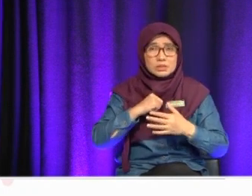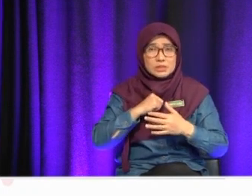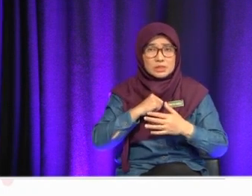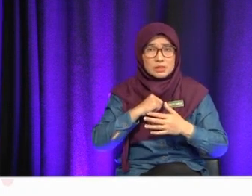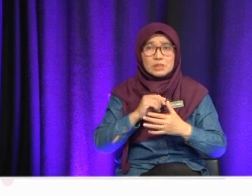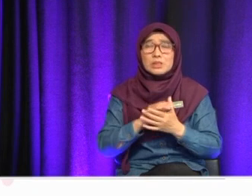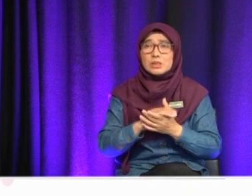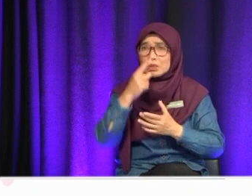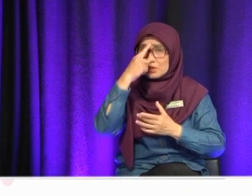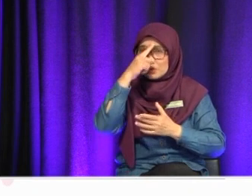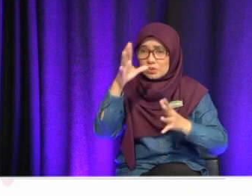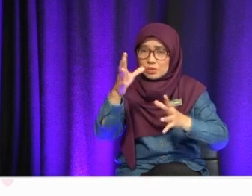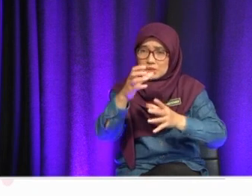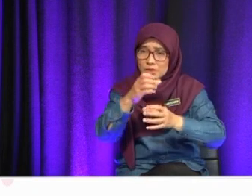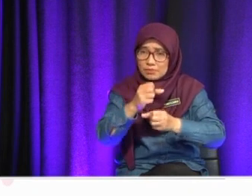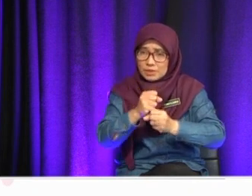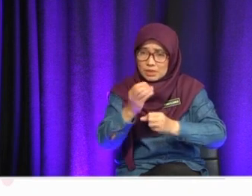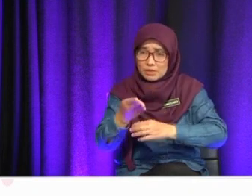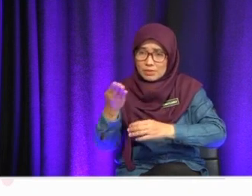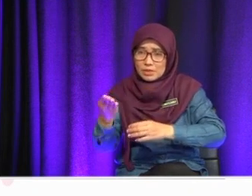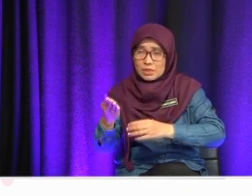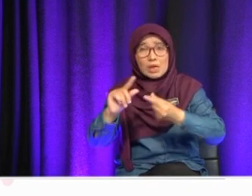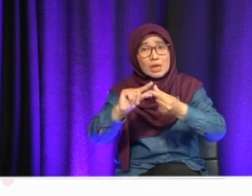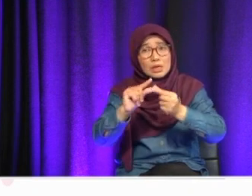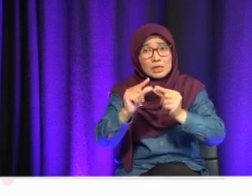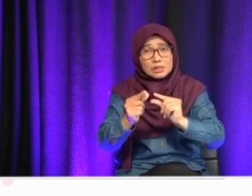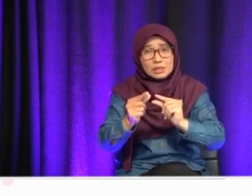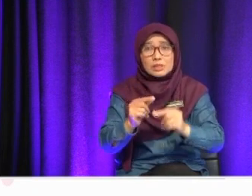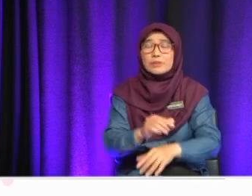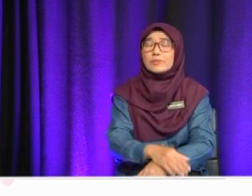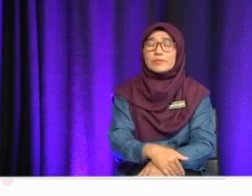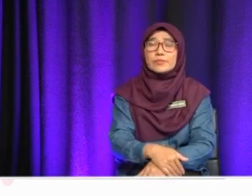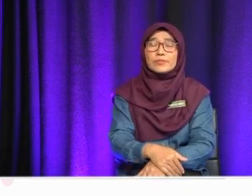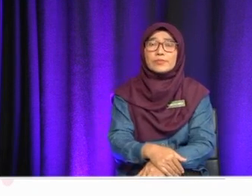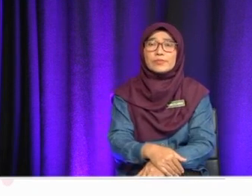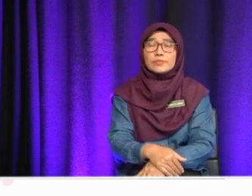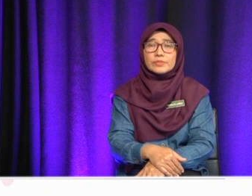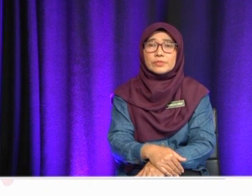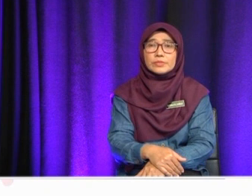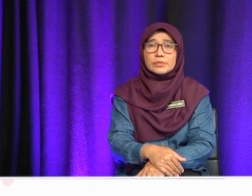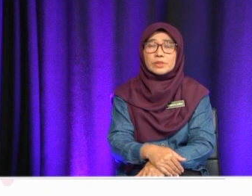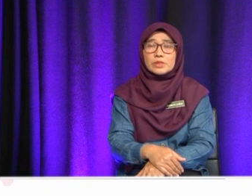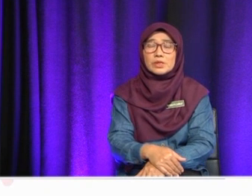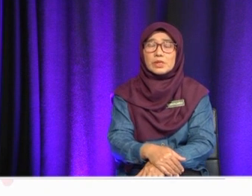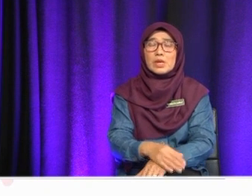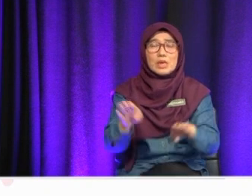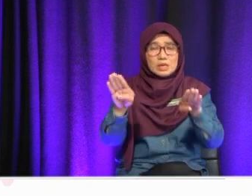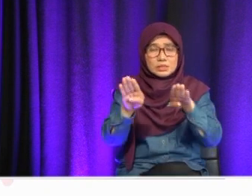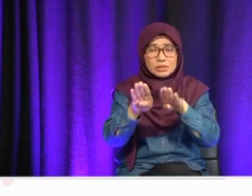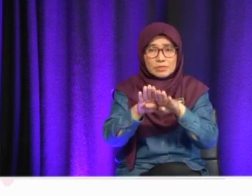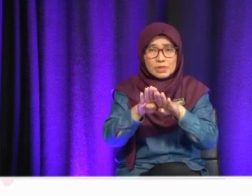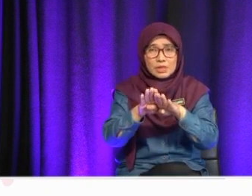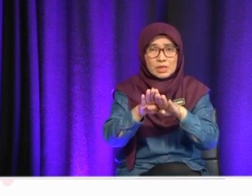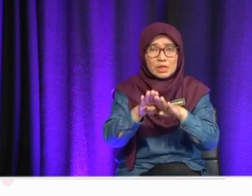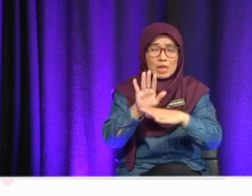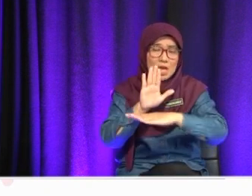barang ganti kepada pihak yang berhak. Okey, sebenarnya jaminan ataupun sebagai penjamin. Penjamin contohnya